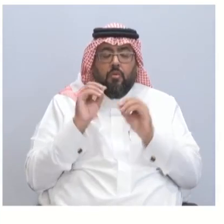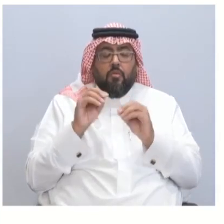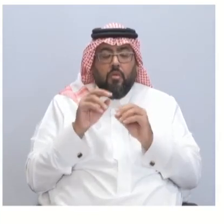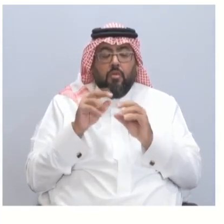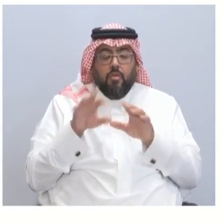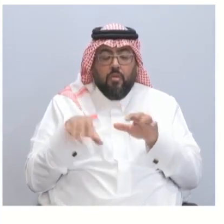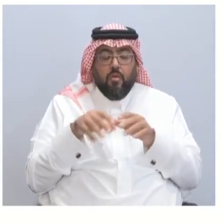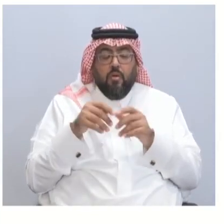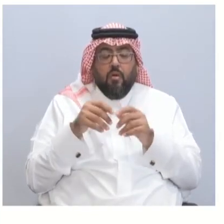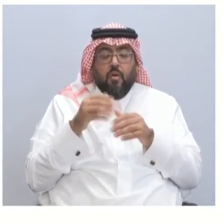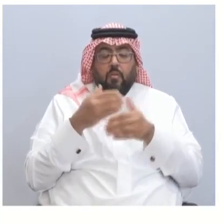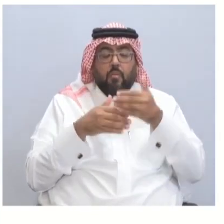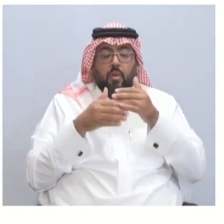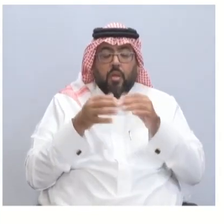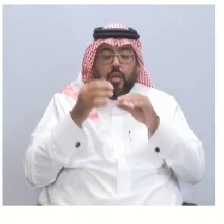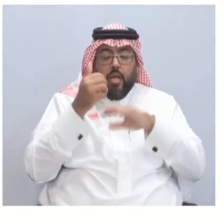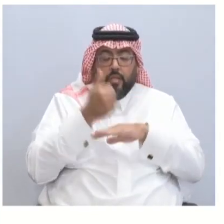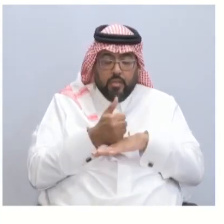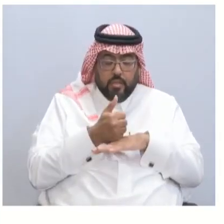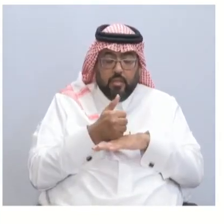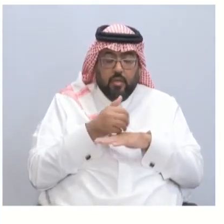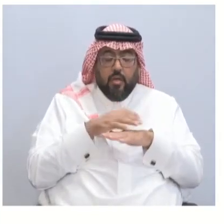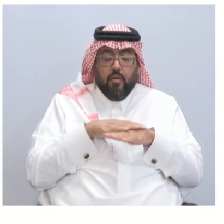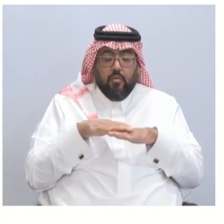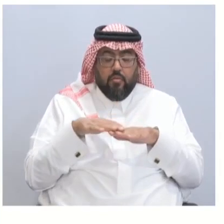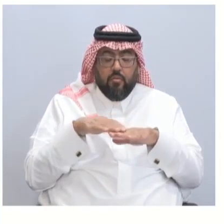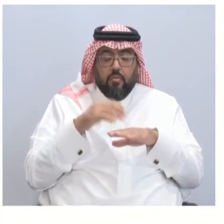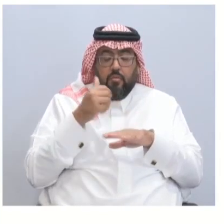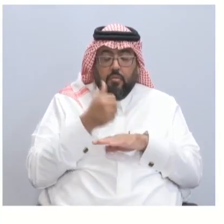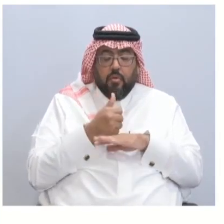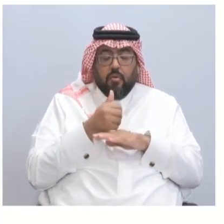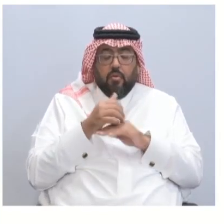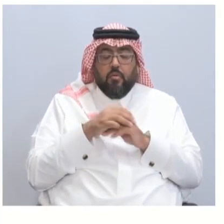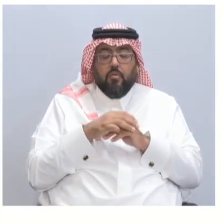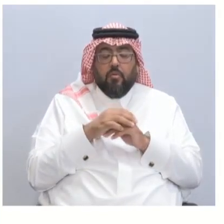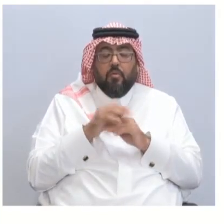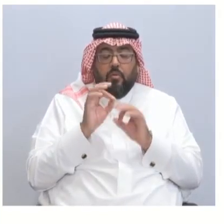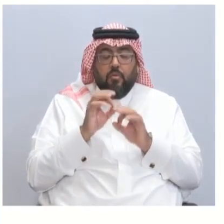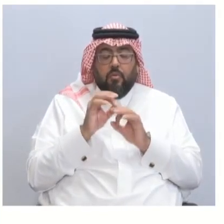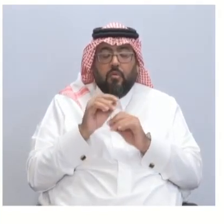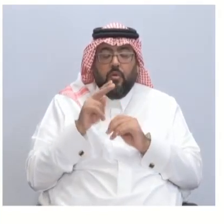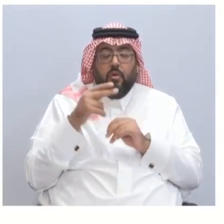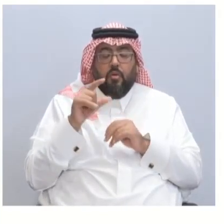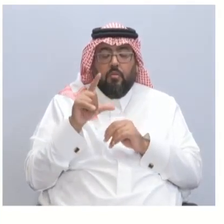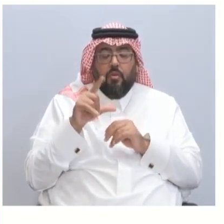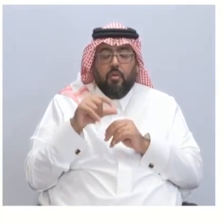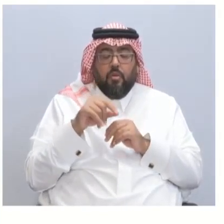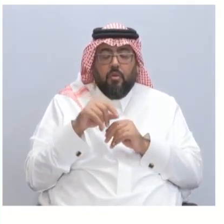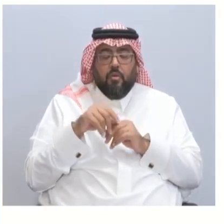توافر البنيه الاساسيه واكتمالها كذلك من العوامل